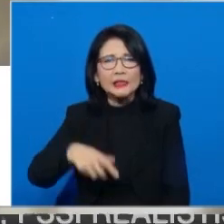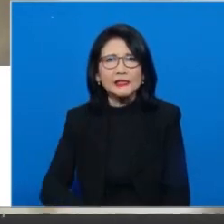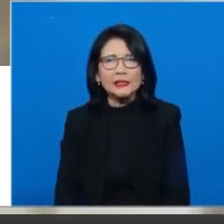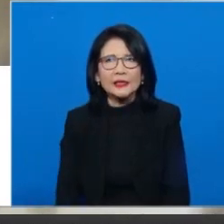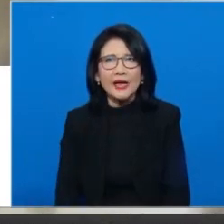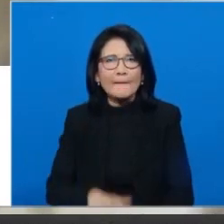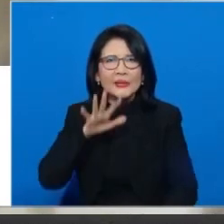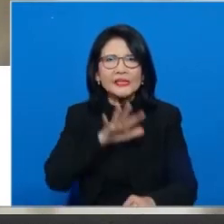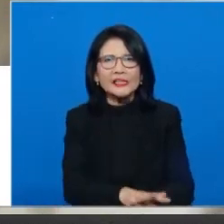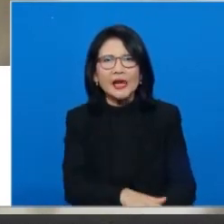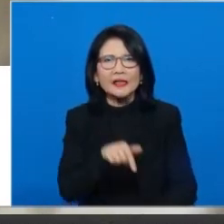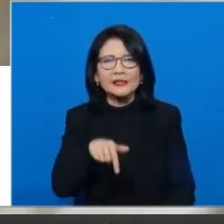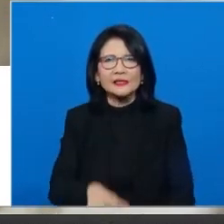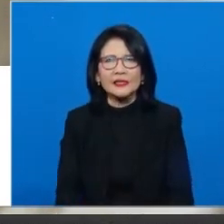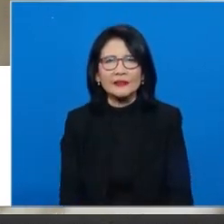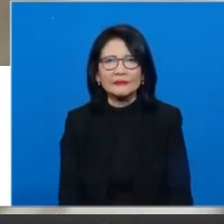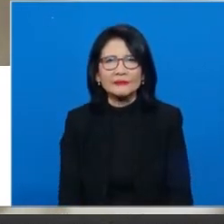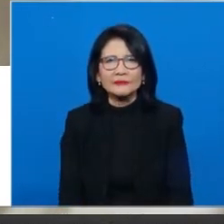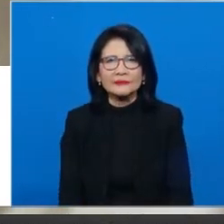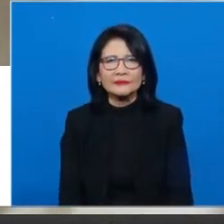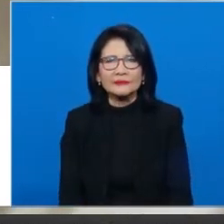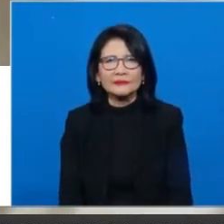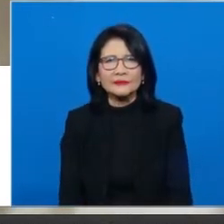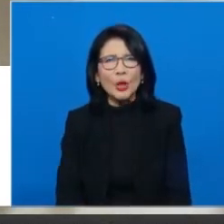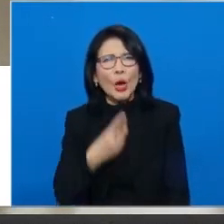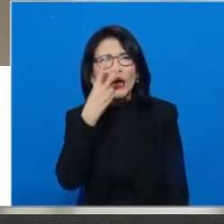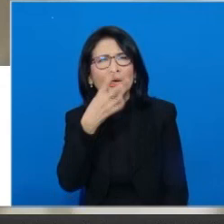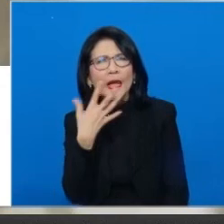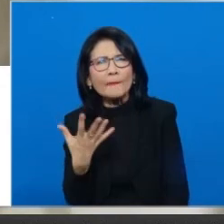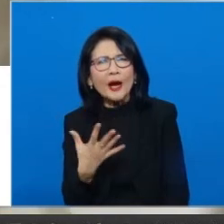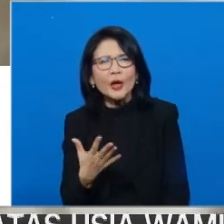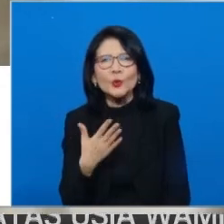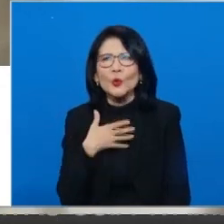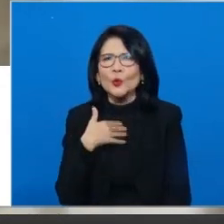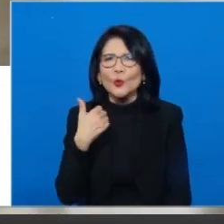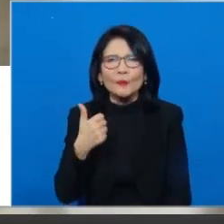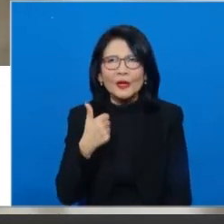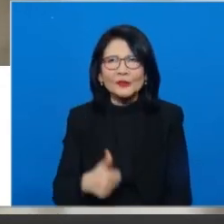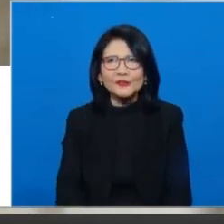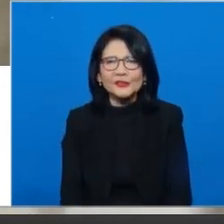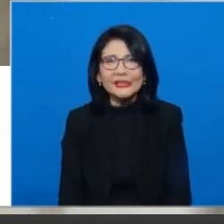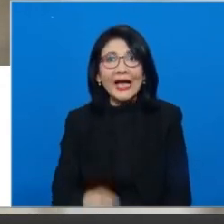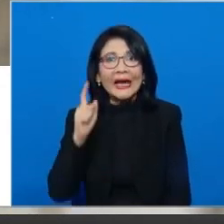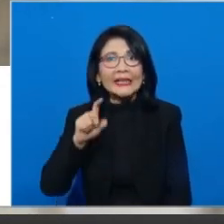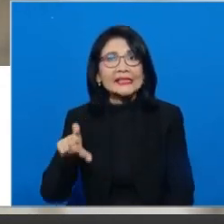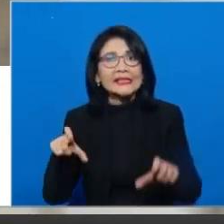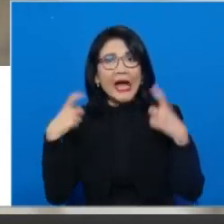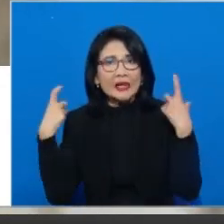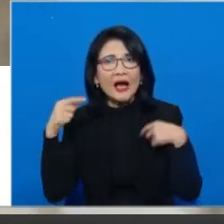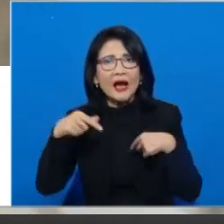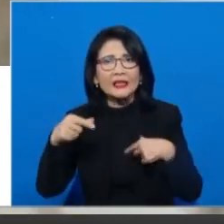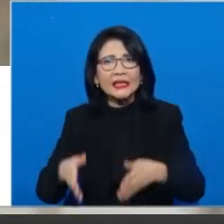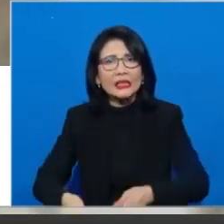sini. Ada kekaguman apa Pak terhadap Lawang Sewu? Karena ini historical, sejarah itu kan,